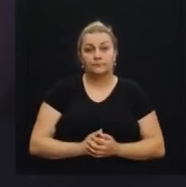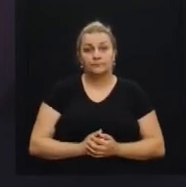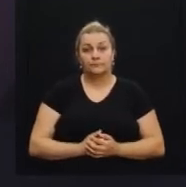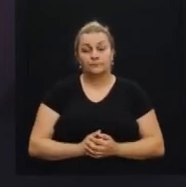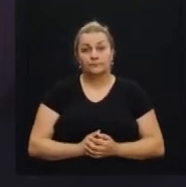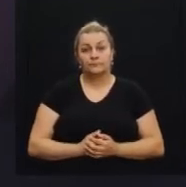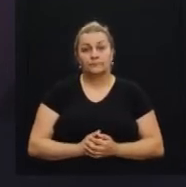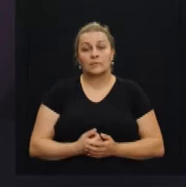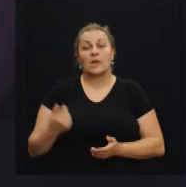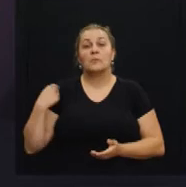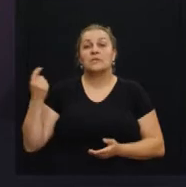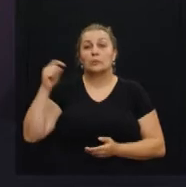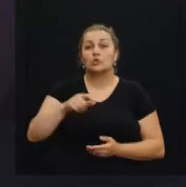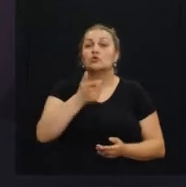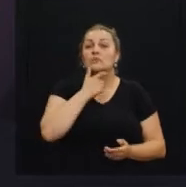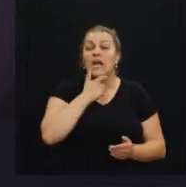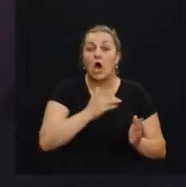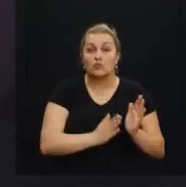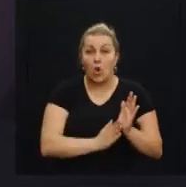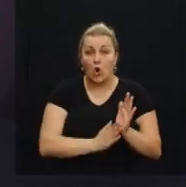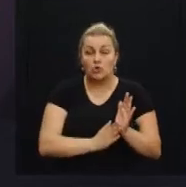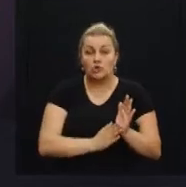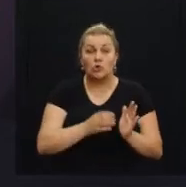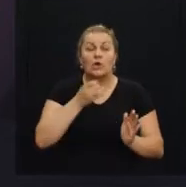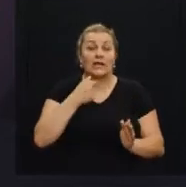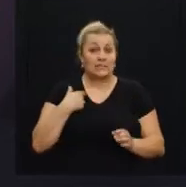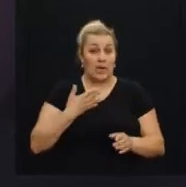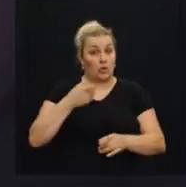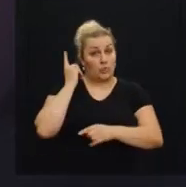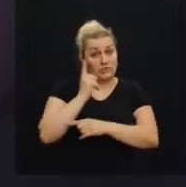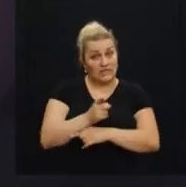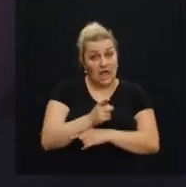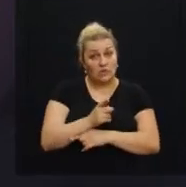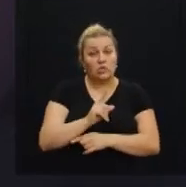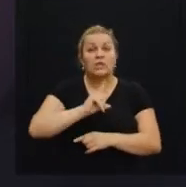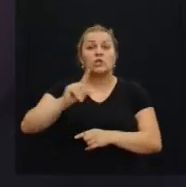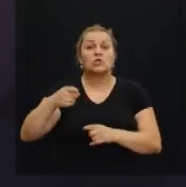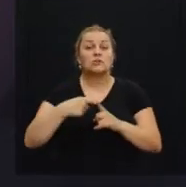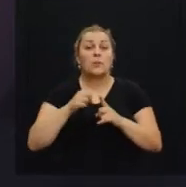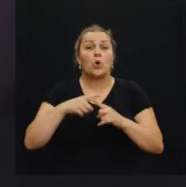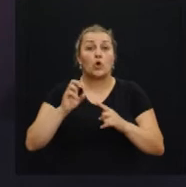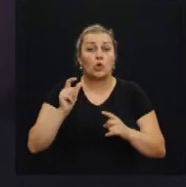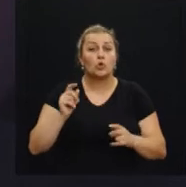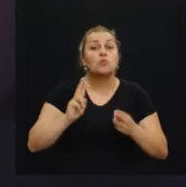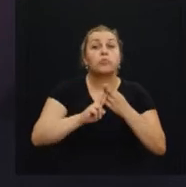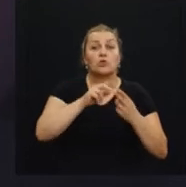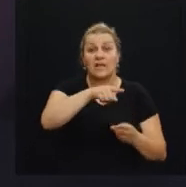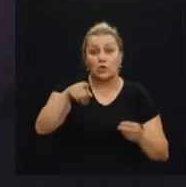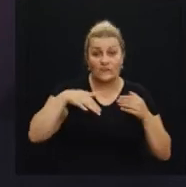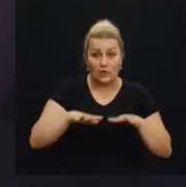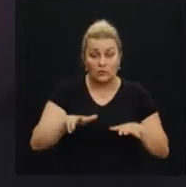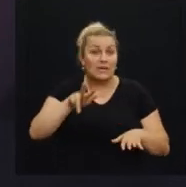u staru Mokošicu. Vidite, kad sam ja dobio zadatak, ja sam išao u hotel upoznat te ljude, jer tamo ni tri dana nikoga nije